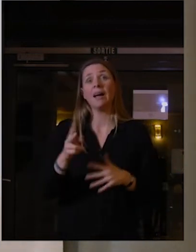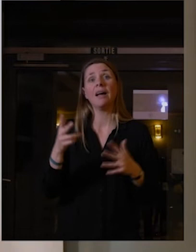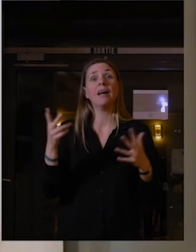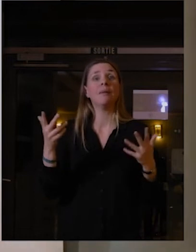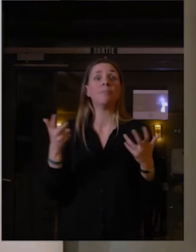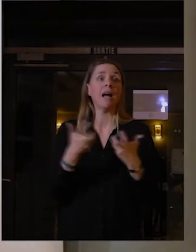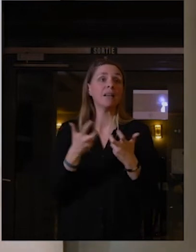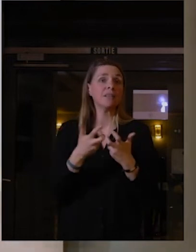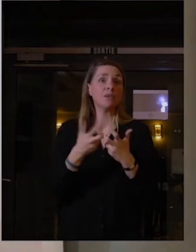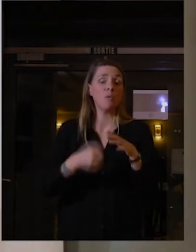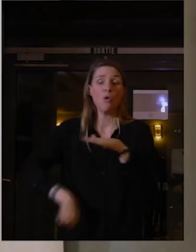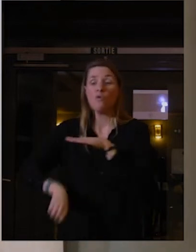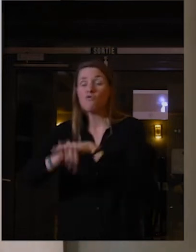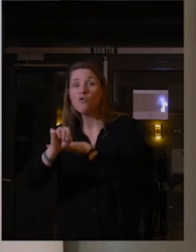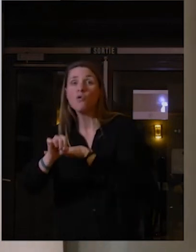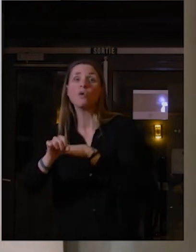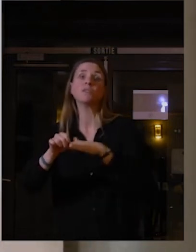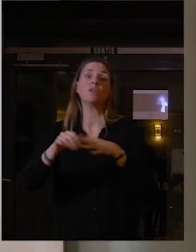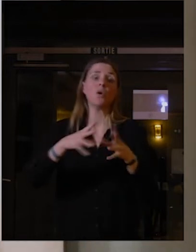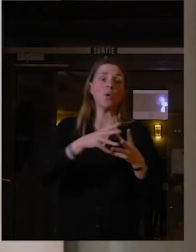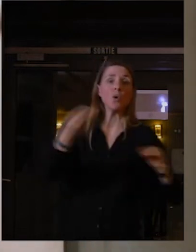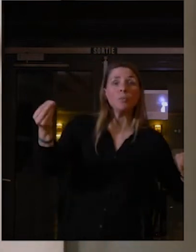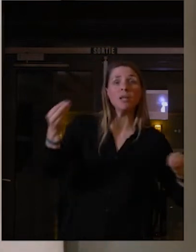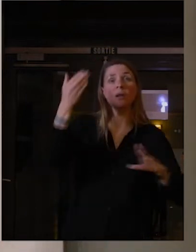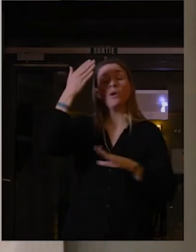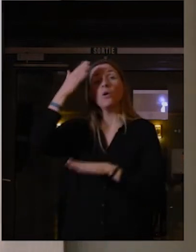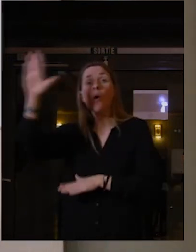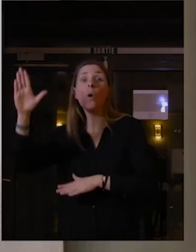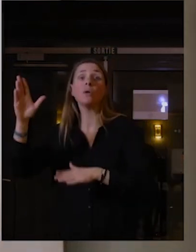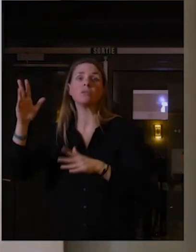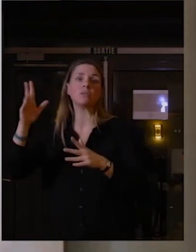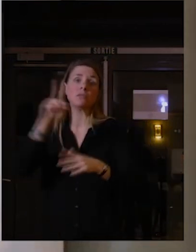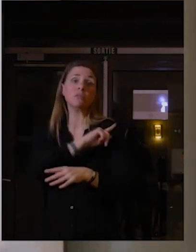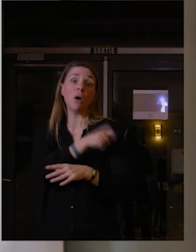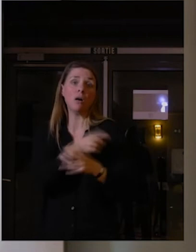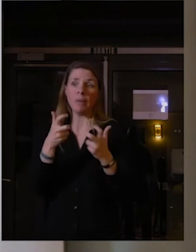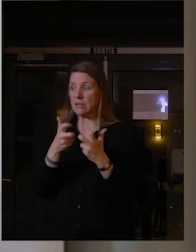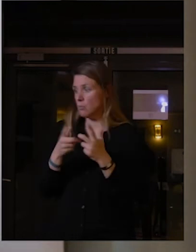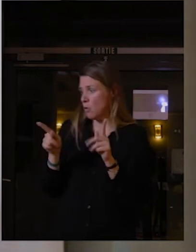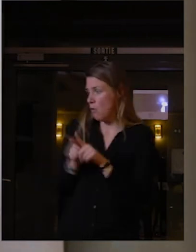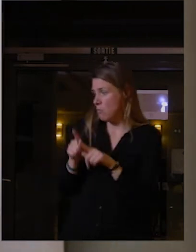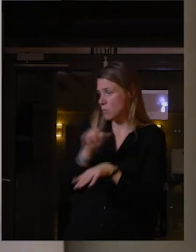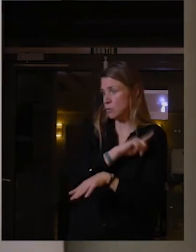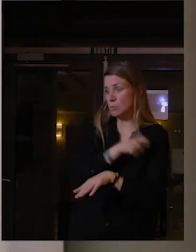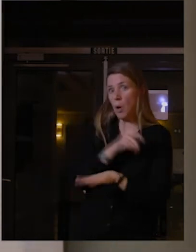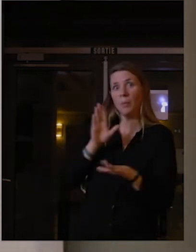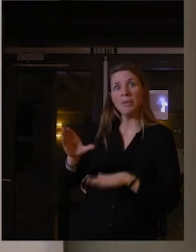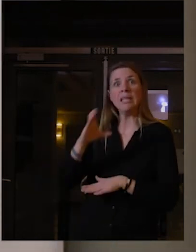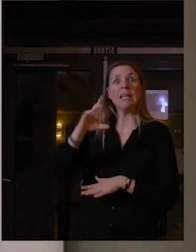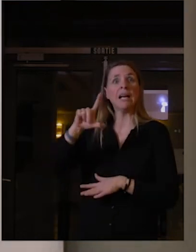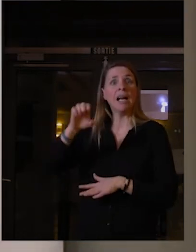grande place que peuvent prendre le foot et le rugby, les autres sports comme le twirling bâton, voilà, pas grand monde connaît et c'est bien